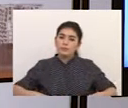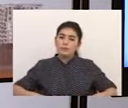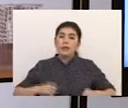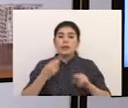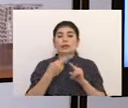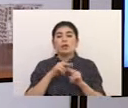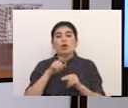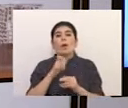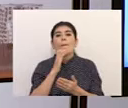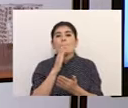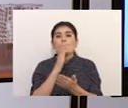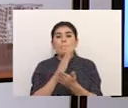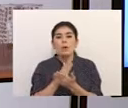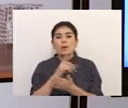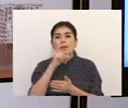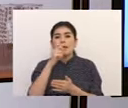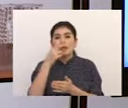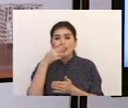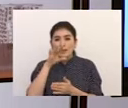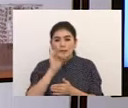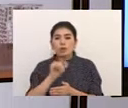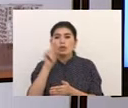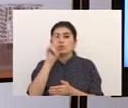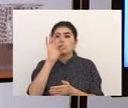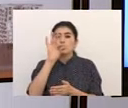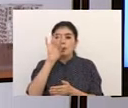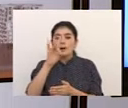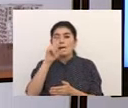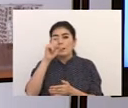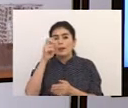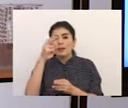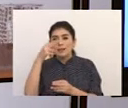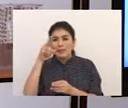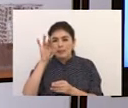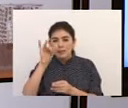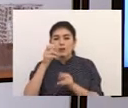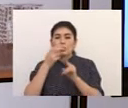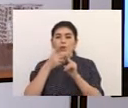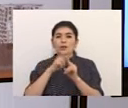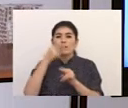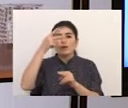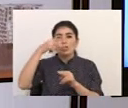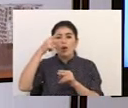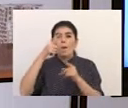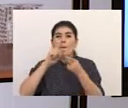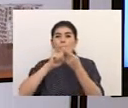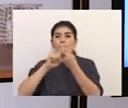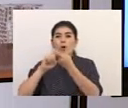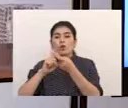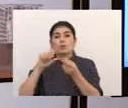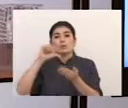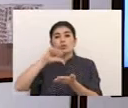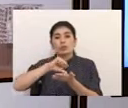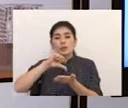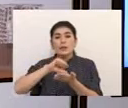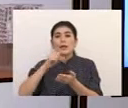gapda bor edi, zor edi kesimlari tarkibida edi, edi tarzida ikkita bog'lama ishtirok etgan.